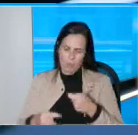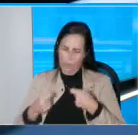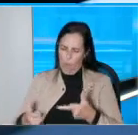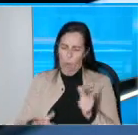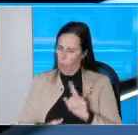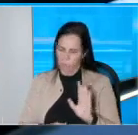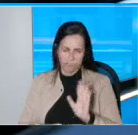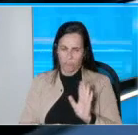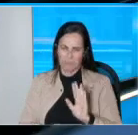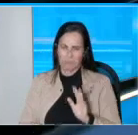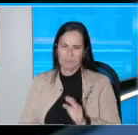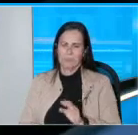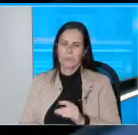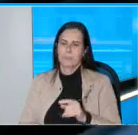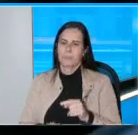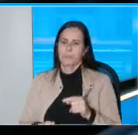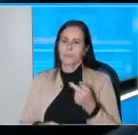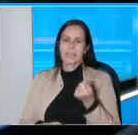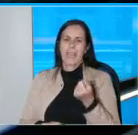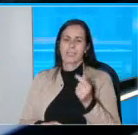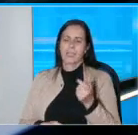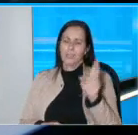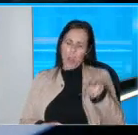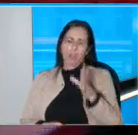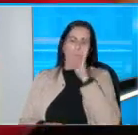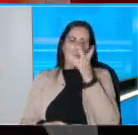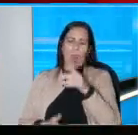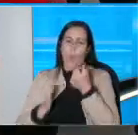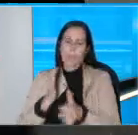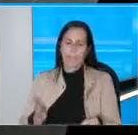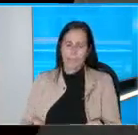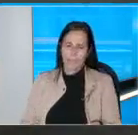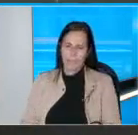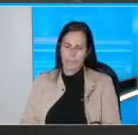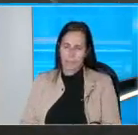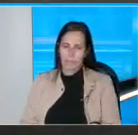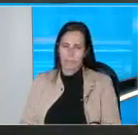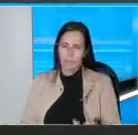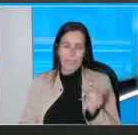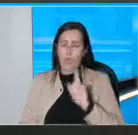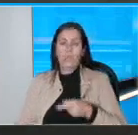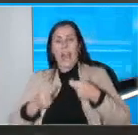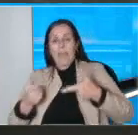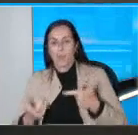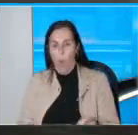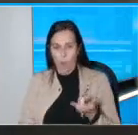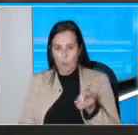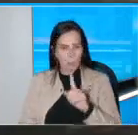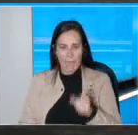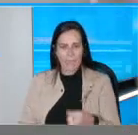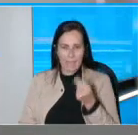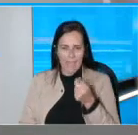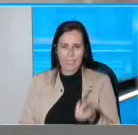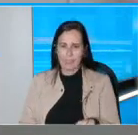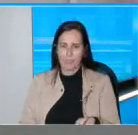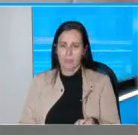אני לא חושב שזה יקרה, אני לא... כי כסף לא חסר לקטרים. זה לא שהיא צריכה למכור כדי, כן, אוקיי.